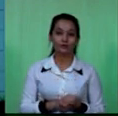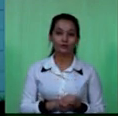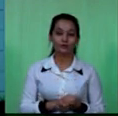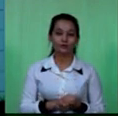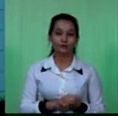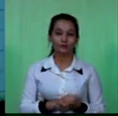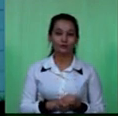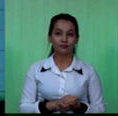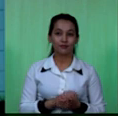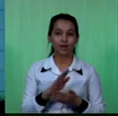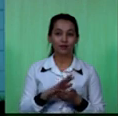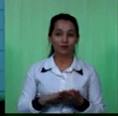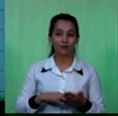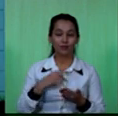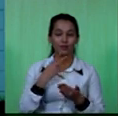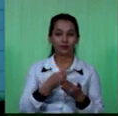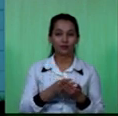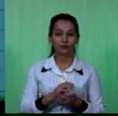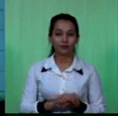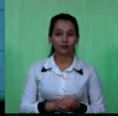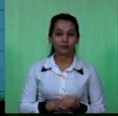Yaxshi. Endi davomini kuzatamiz.